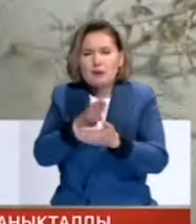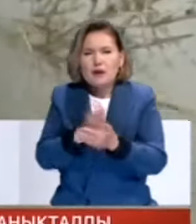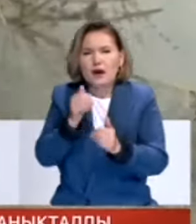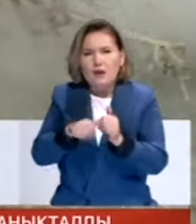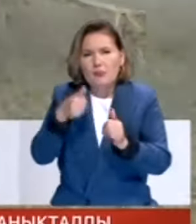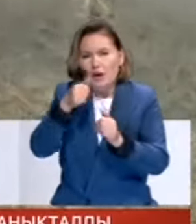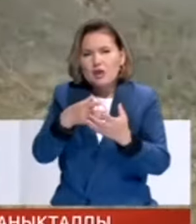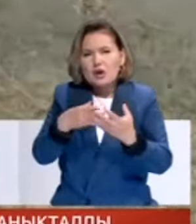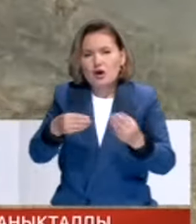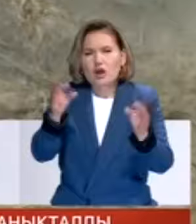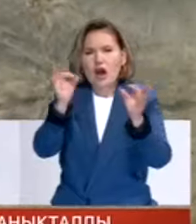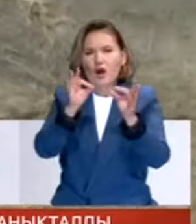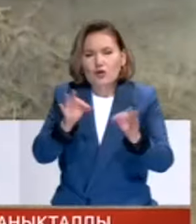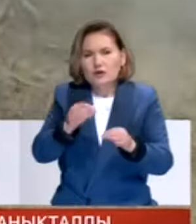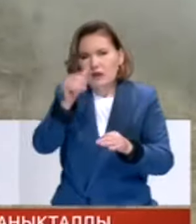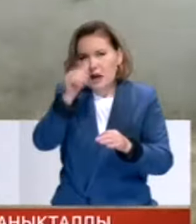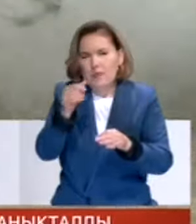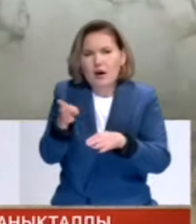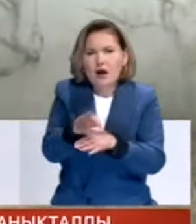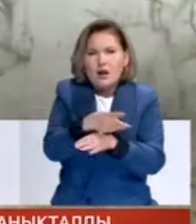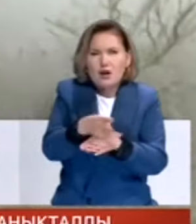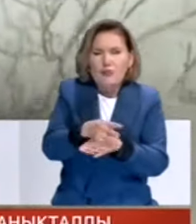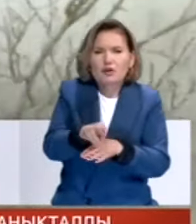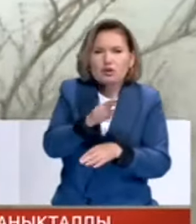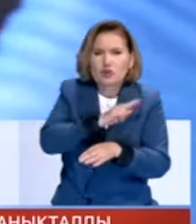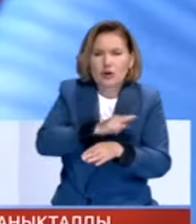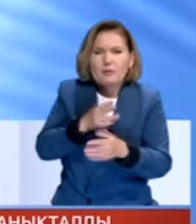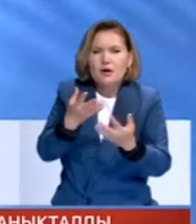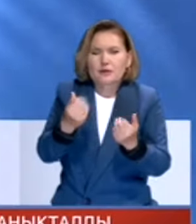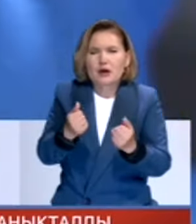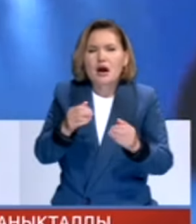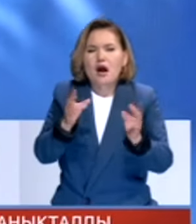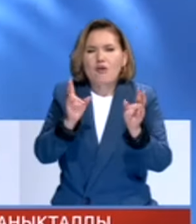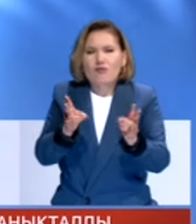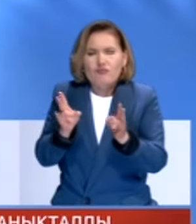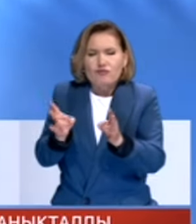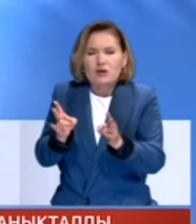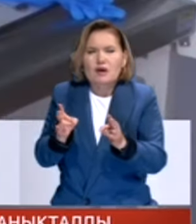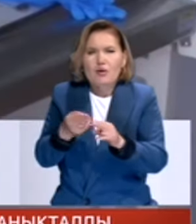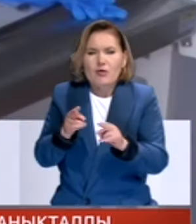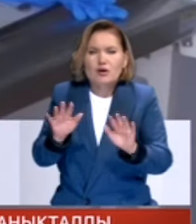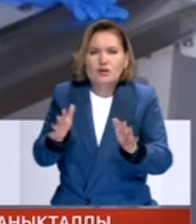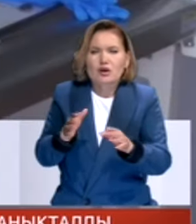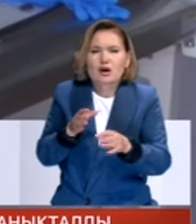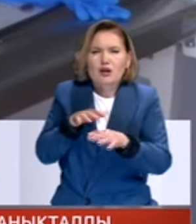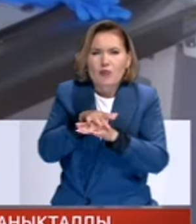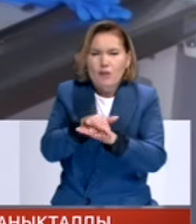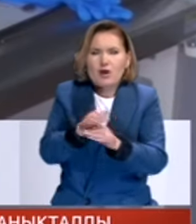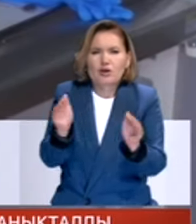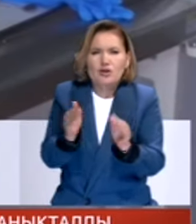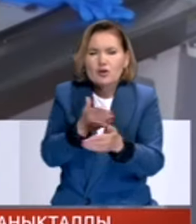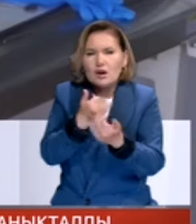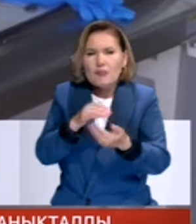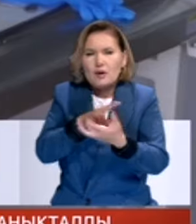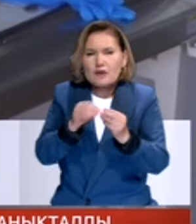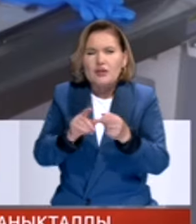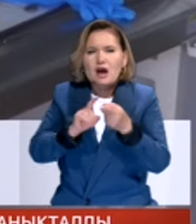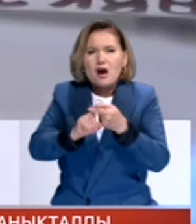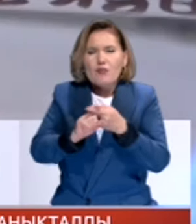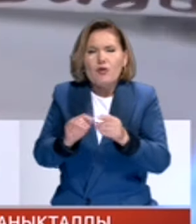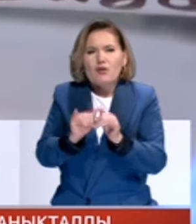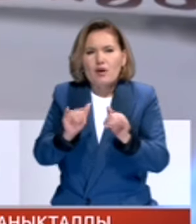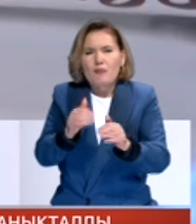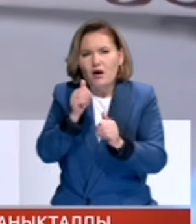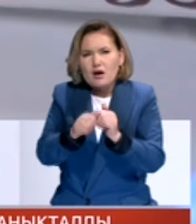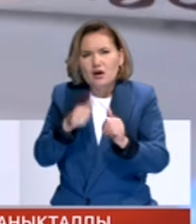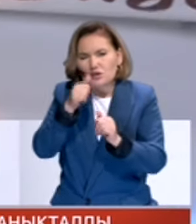сайын көктем күз айларында залалсыздандыру жұмыстары жүргізілгенімен зиянкестер одан азаяр емес. Тіпті ауру қоздырғыш кенелердің түрі көбейіп